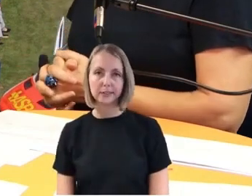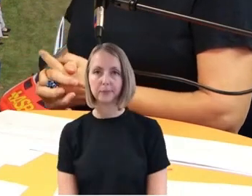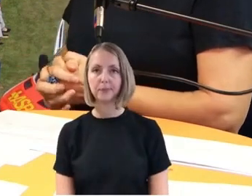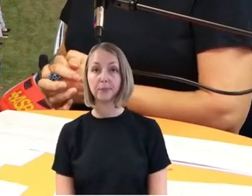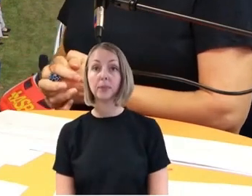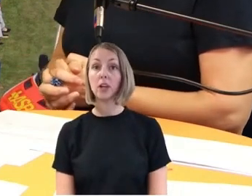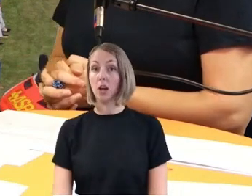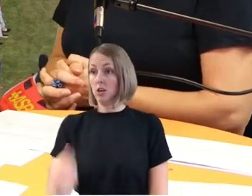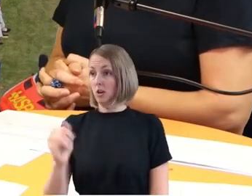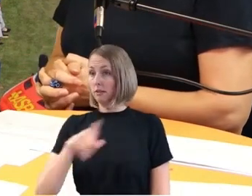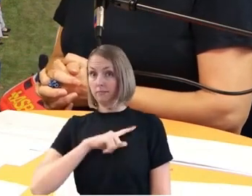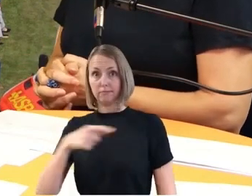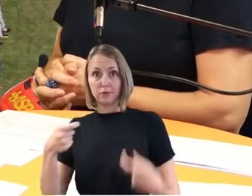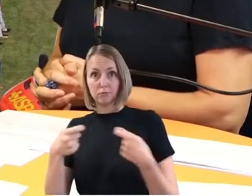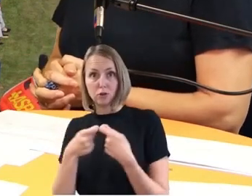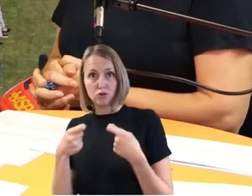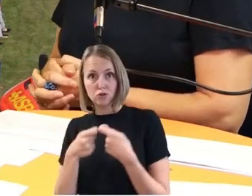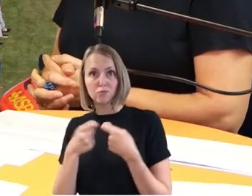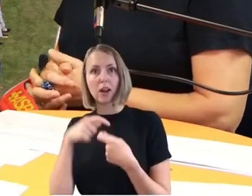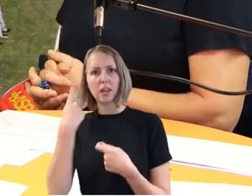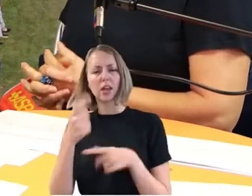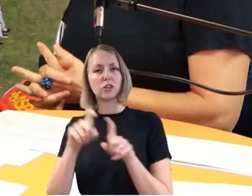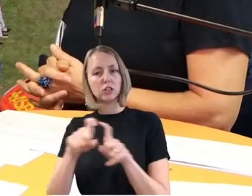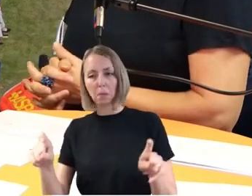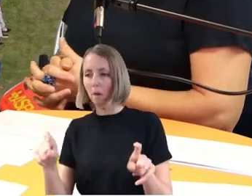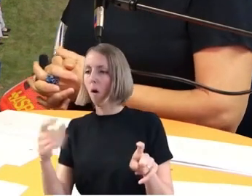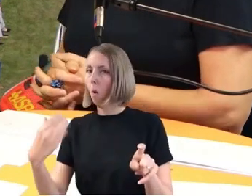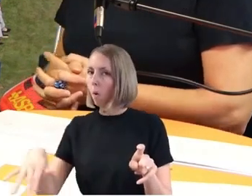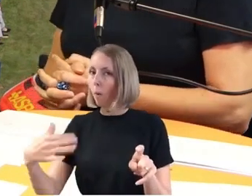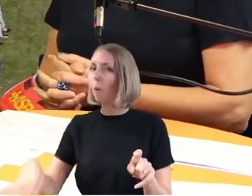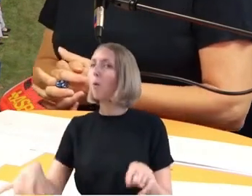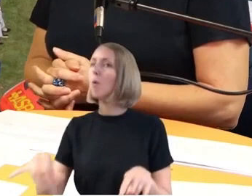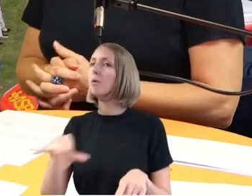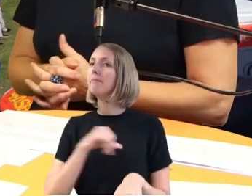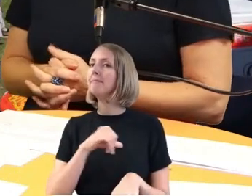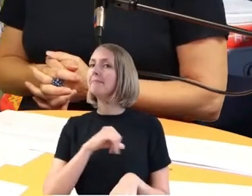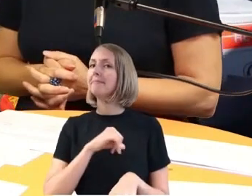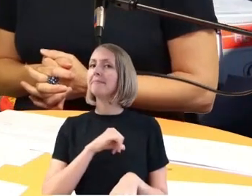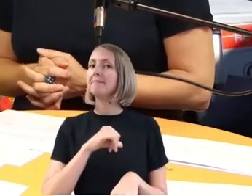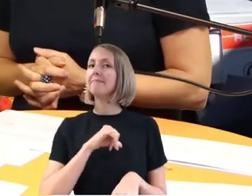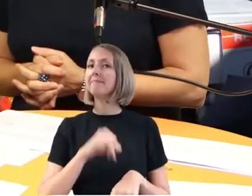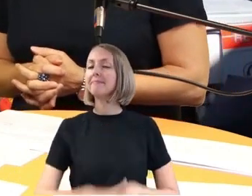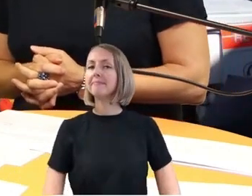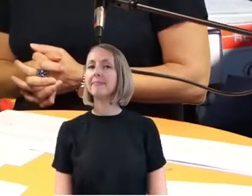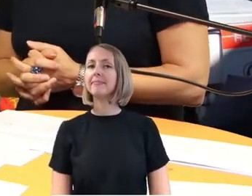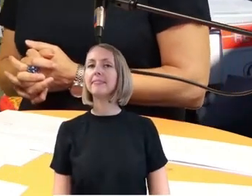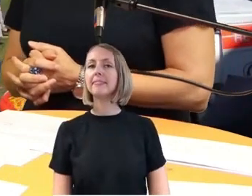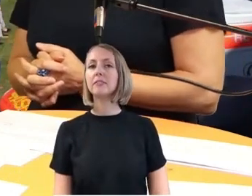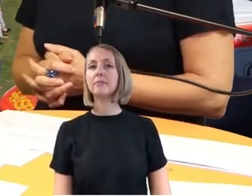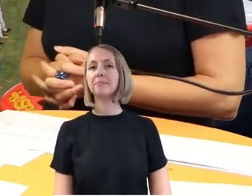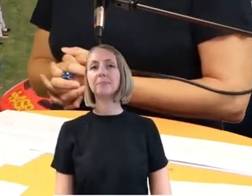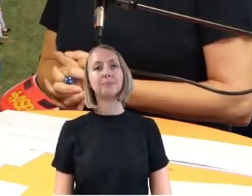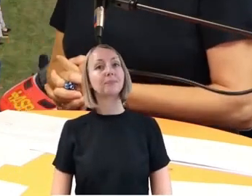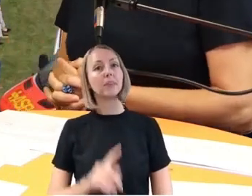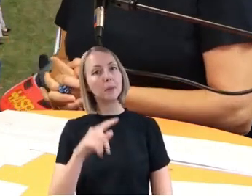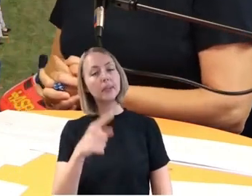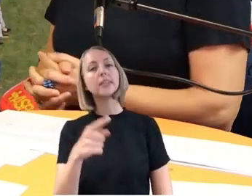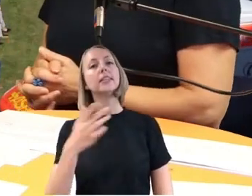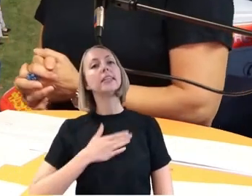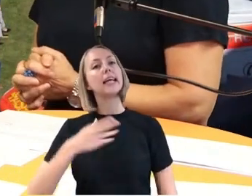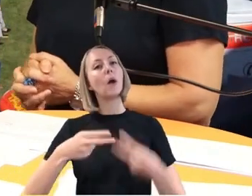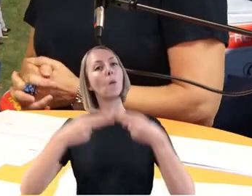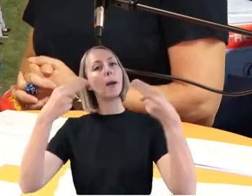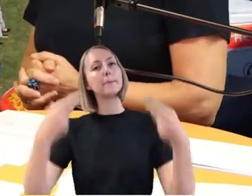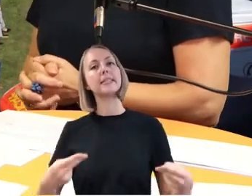sehr gespannt irgendwie das nächste thema hört sich wieder wahnsinnig spannend an schauen wir mal sie werden auf jeden fall bei uns auf der